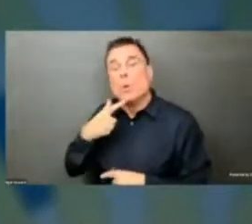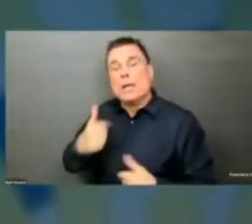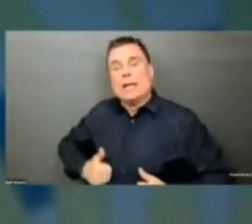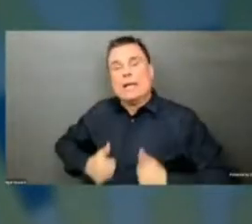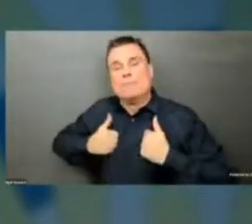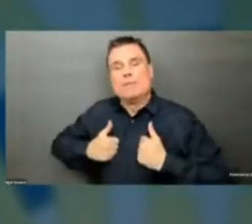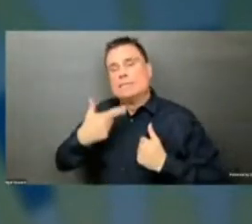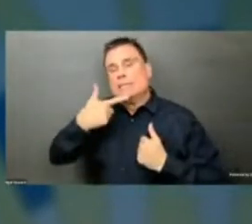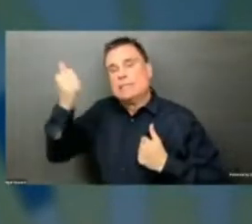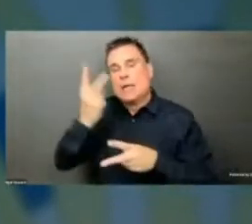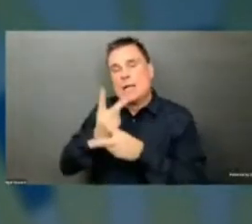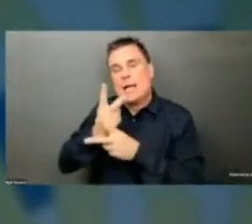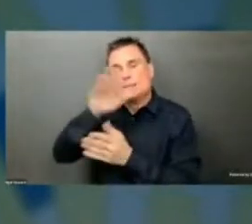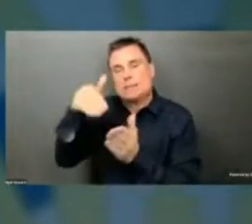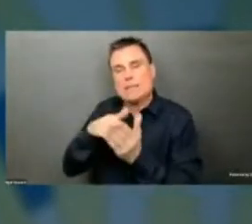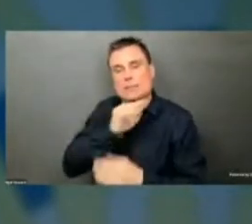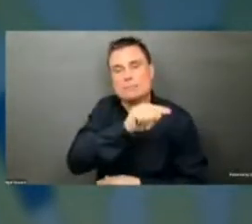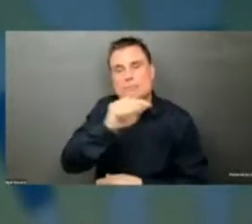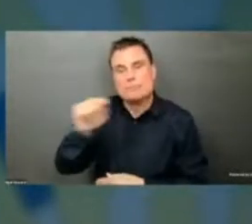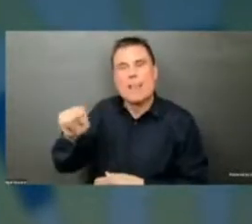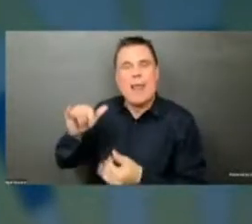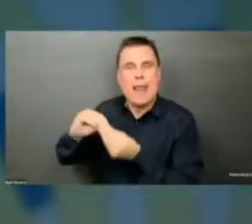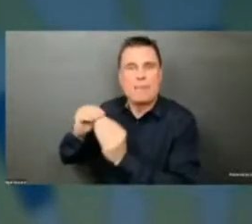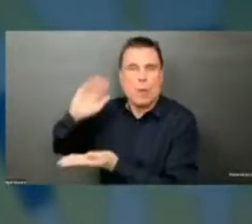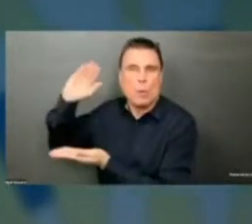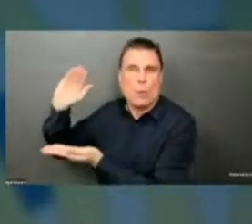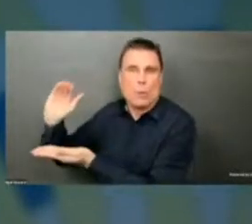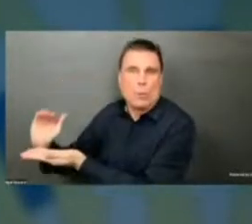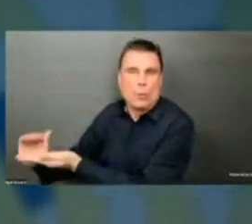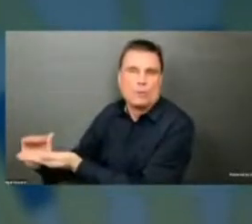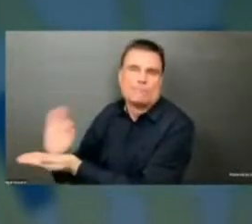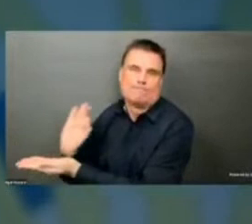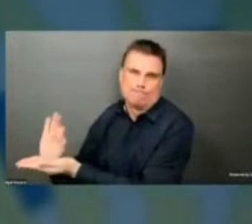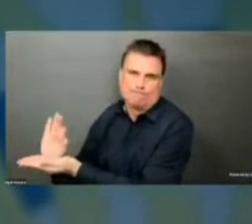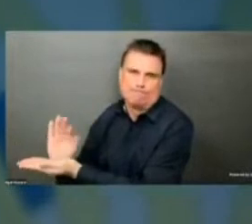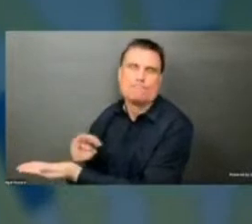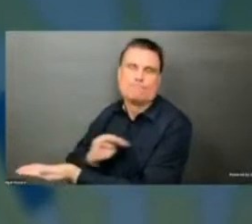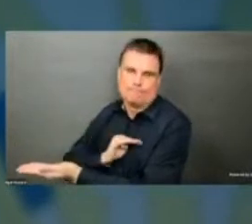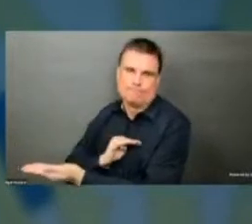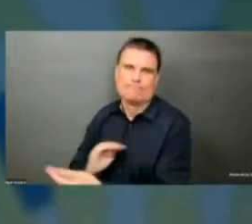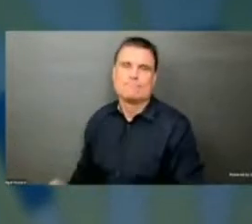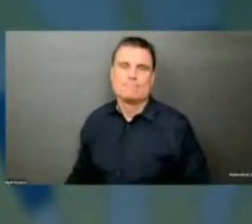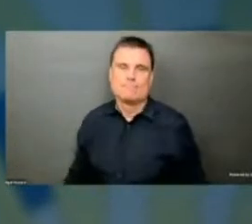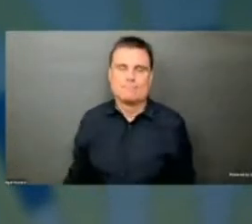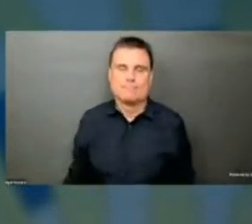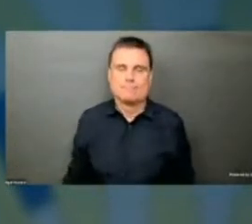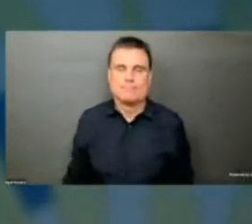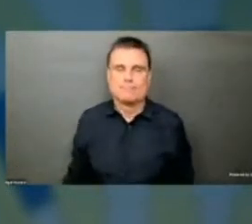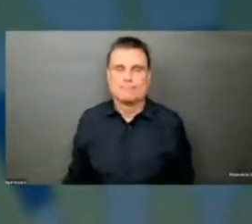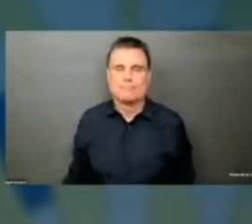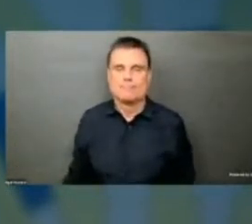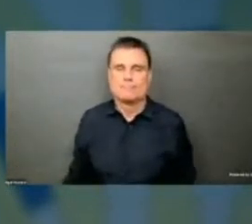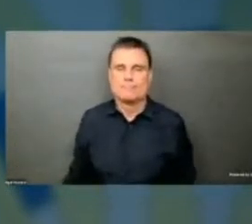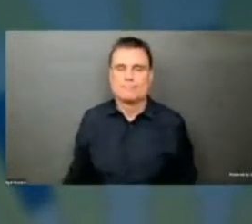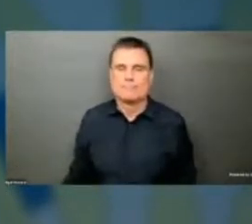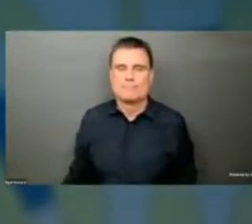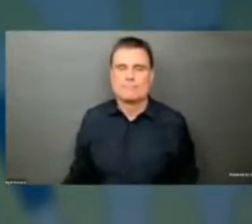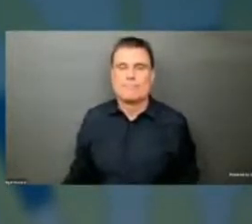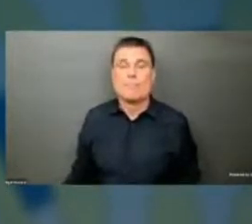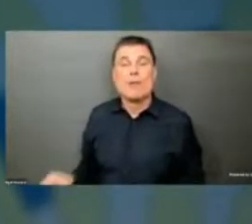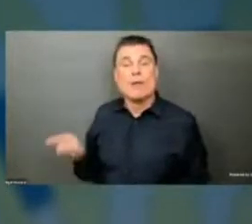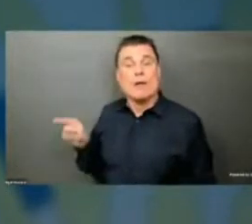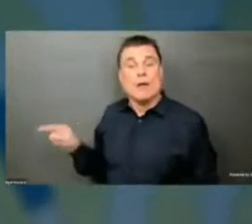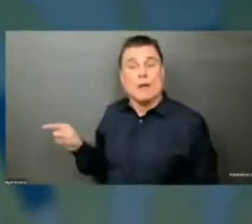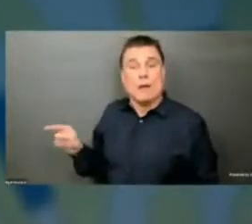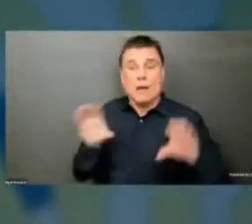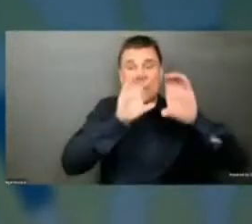This 那么 is 但是他说 looking 12月 at 份以后 our 呢， case 这个 rates 因 and 为开始施 testing 打疫苗了，所以 BC 也是 overall 下 and 降 by 了。 different health authorities. 那么 And 这